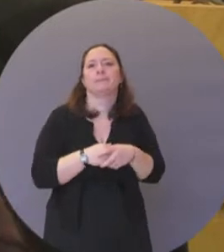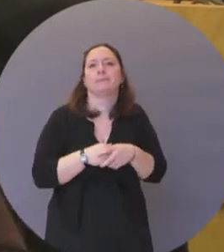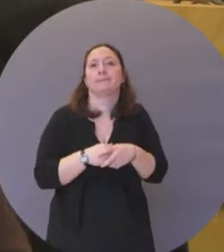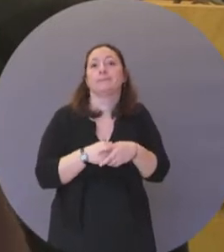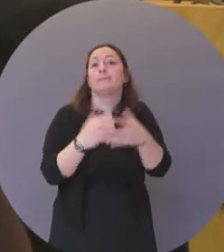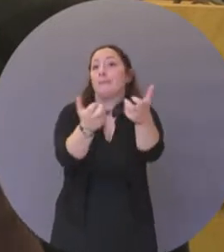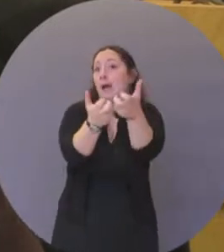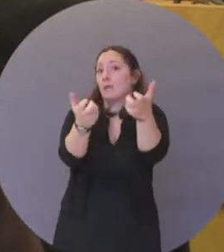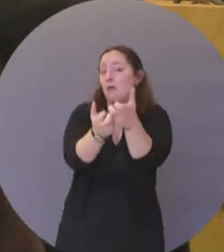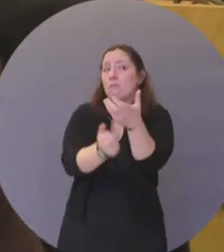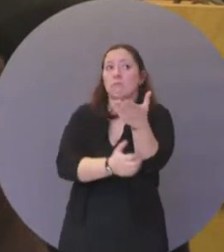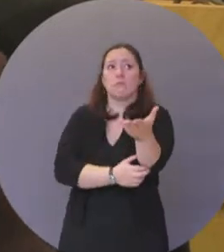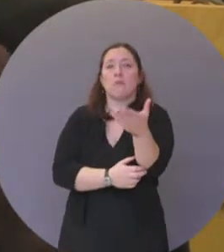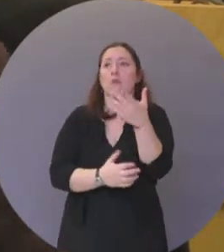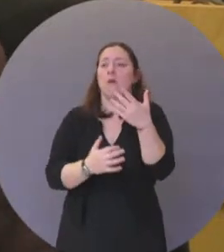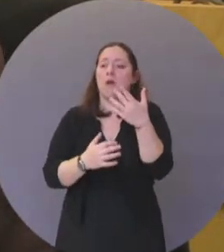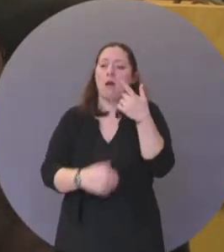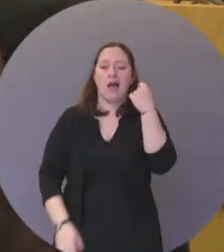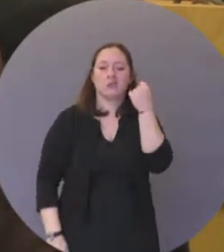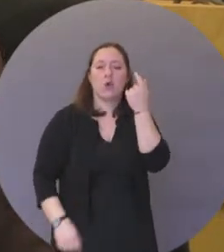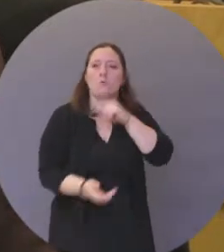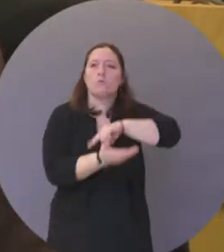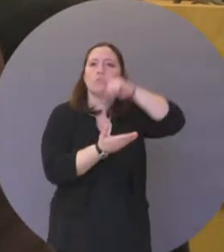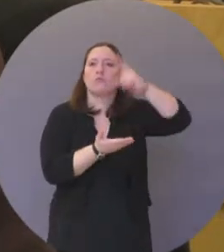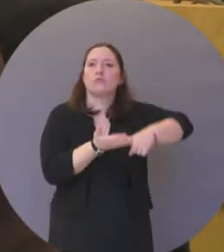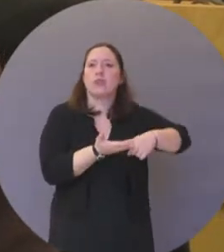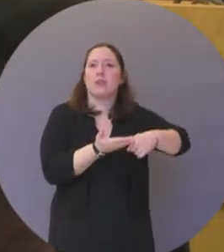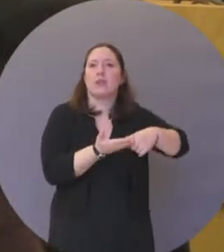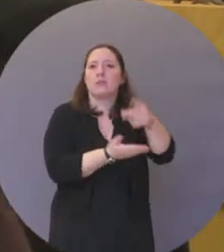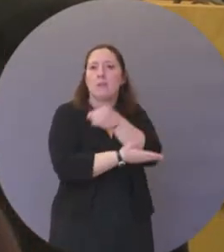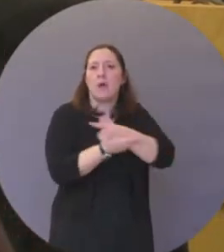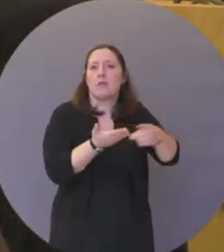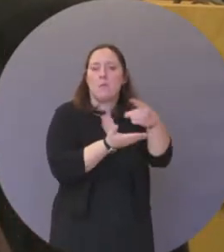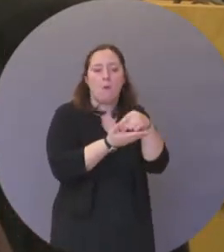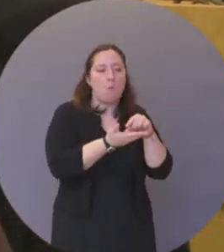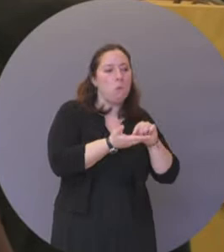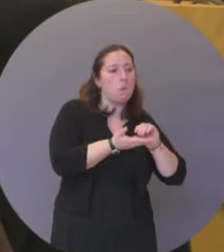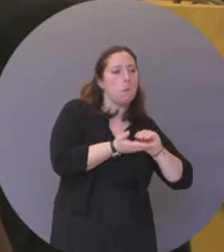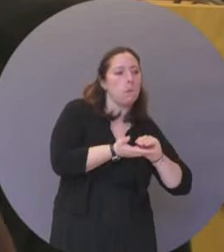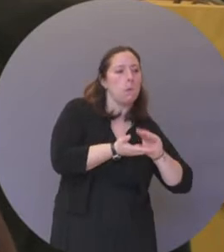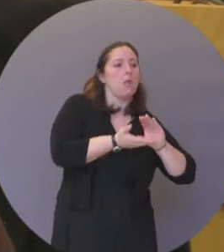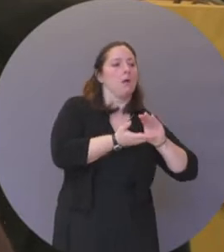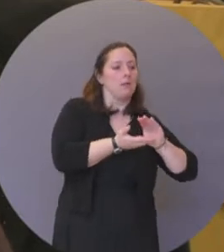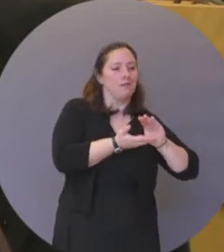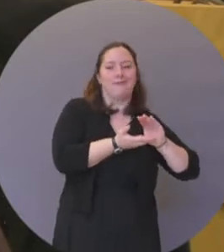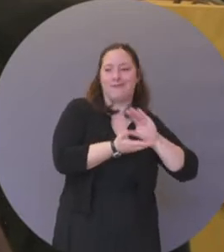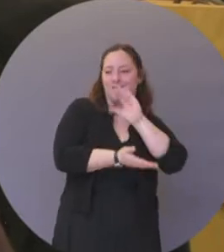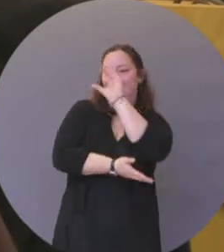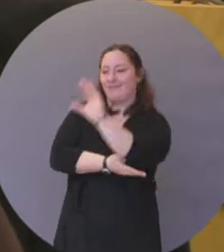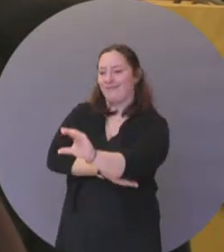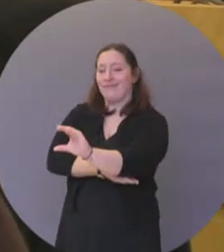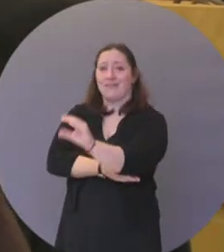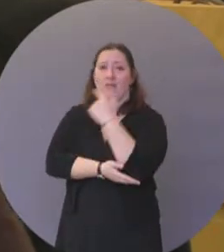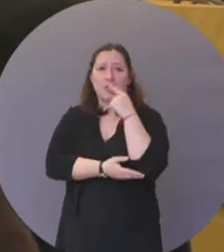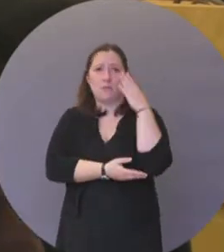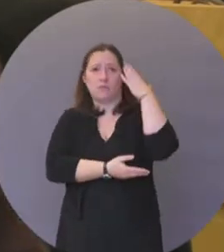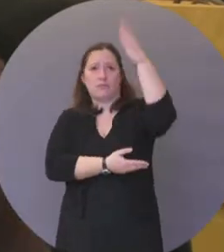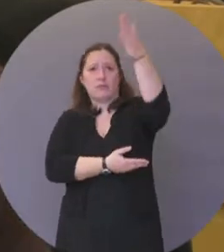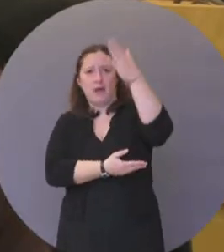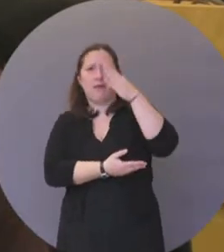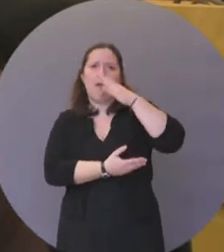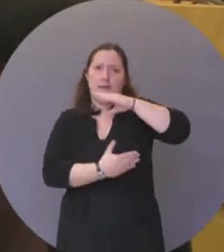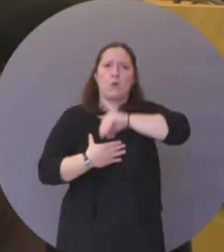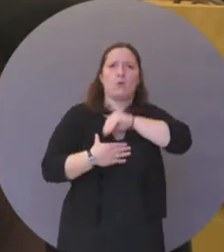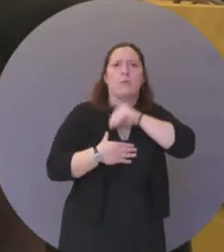un peu plus d'argent du budget de la collectivité départementale permettrait dans le temps d'en économiser demain